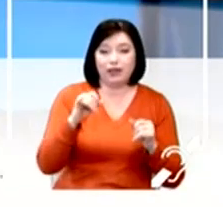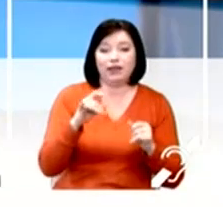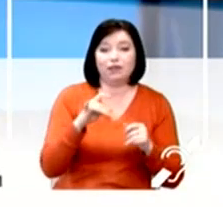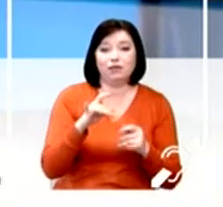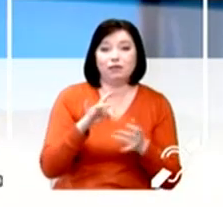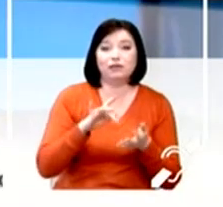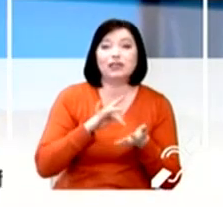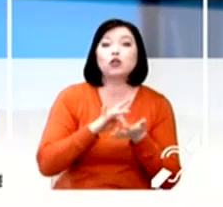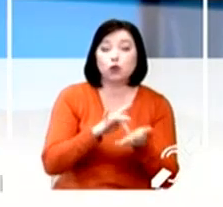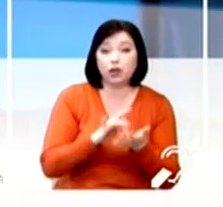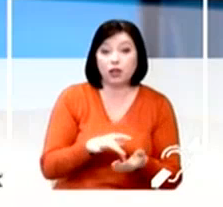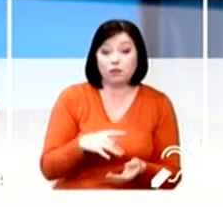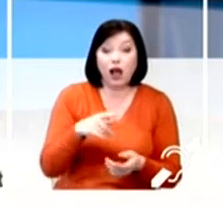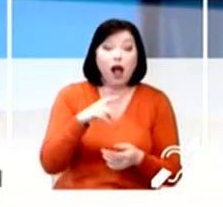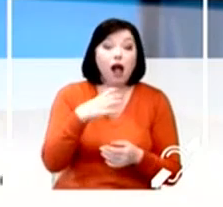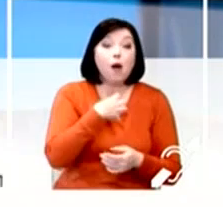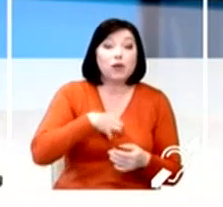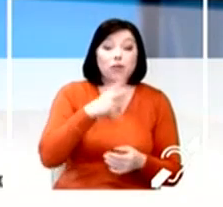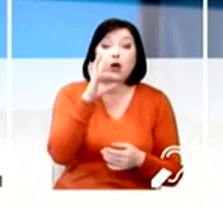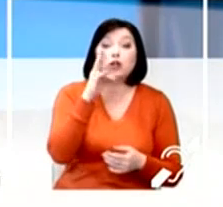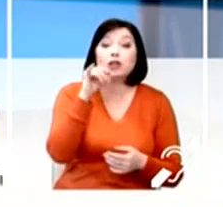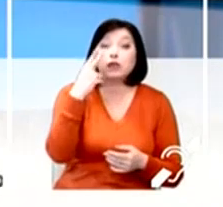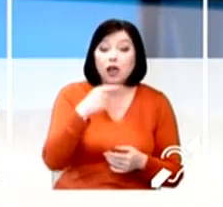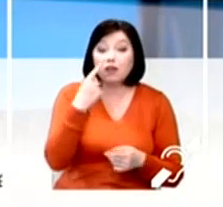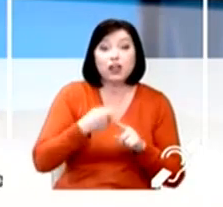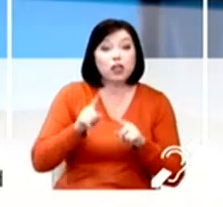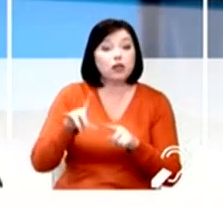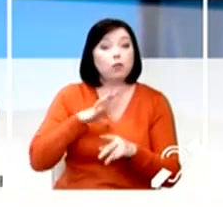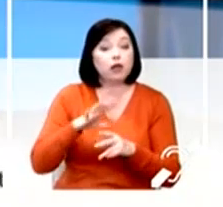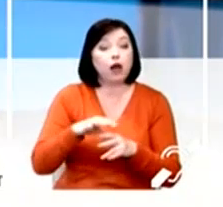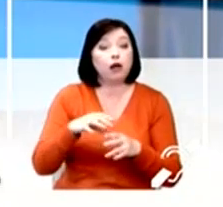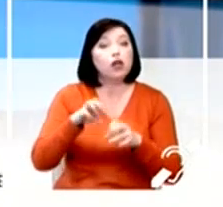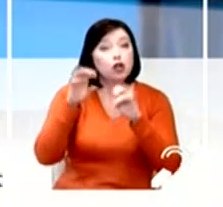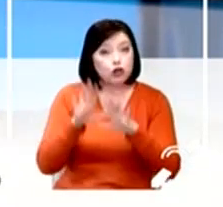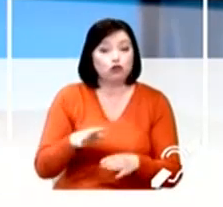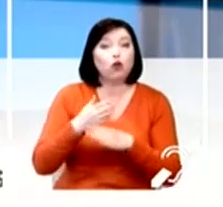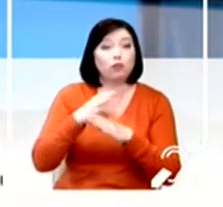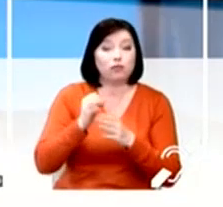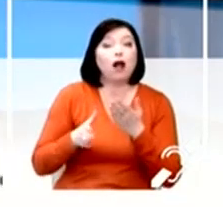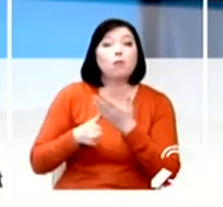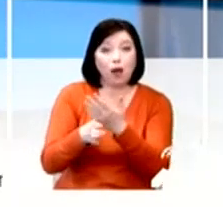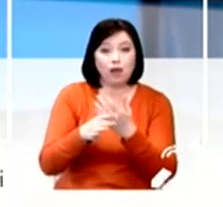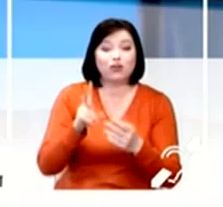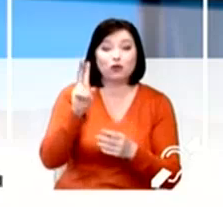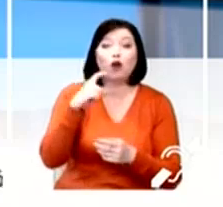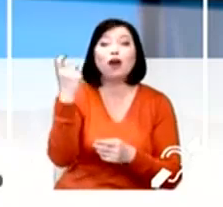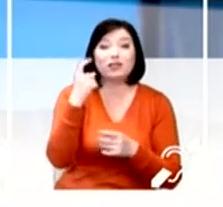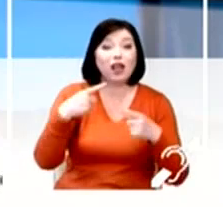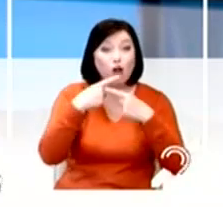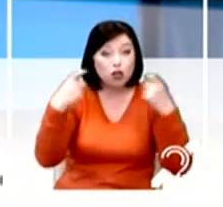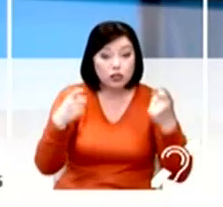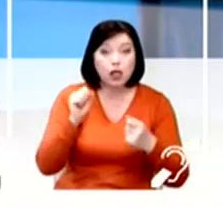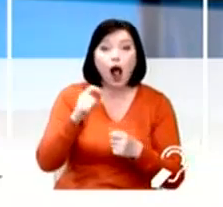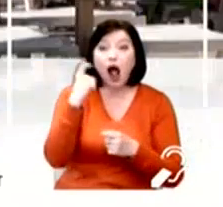Primăria Constanța spune că taxa a fost instituită la cererea patronatelor, reprezentanții acestora sunt nemulțumiți de forma adoptată.